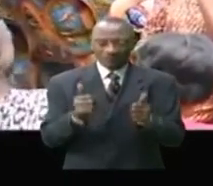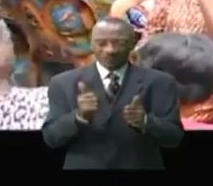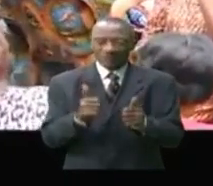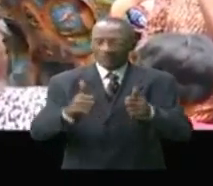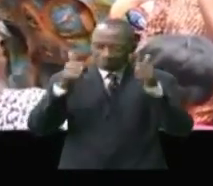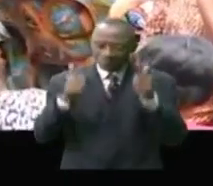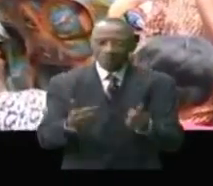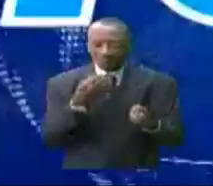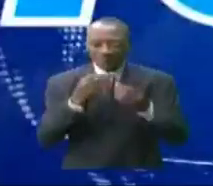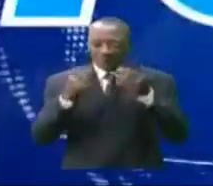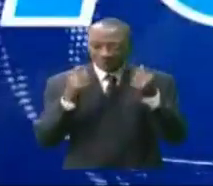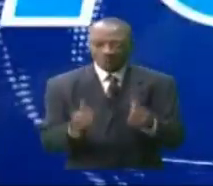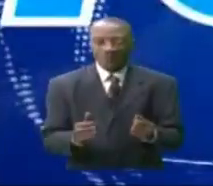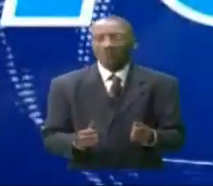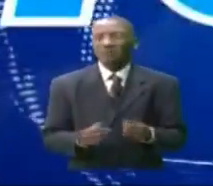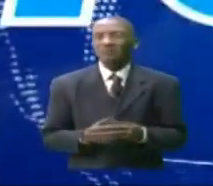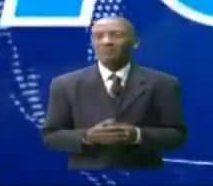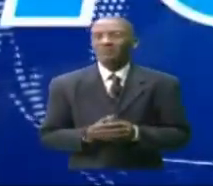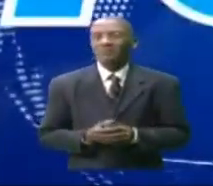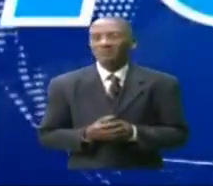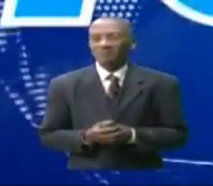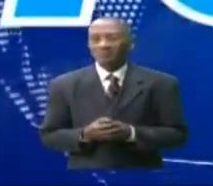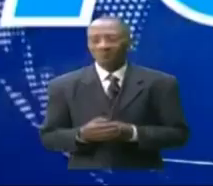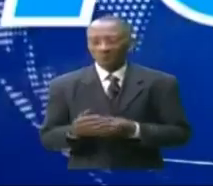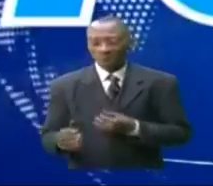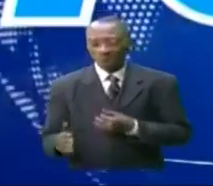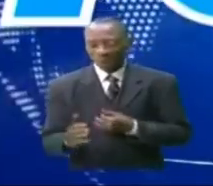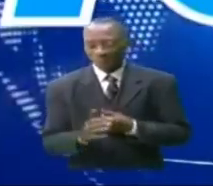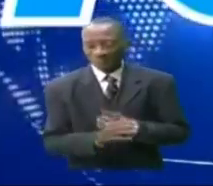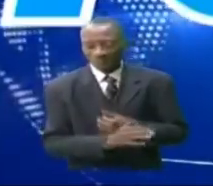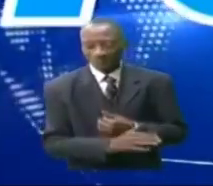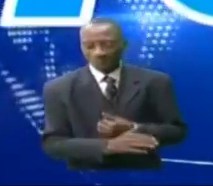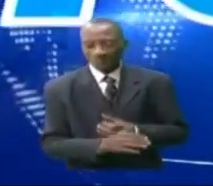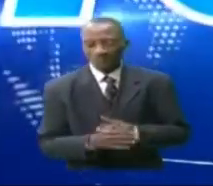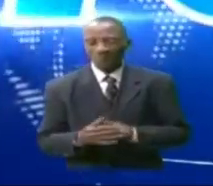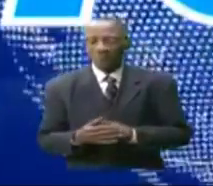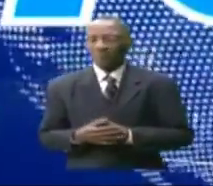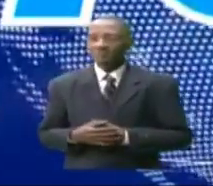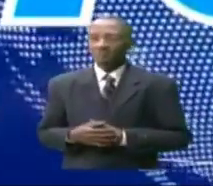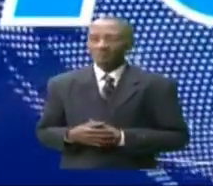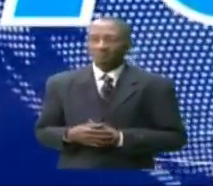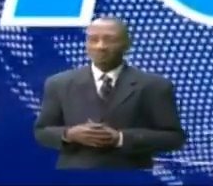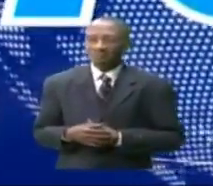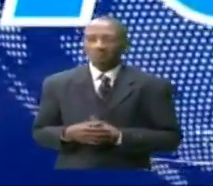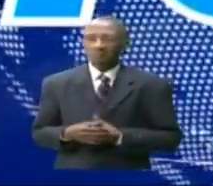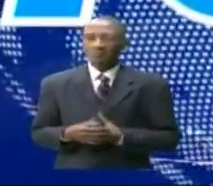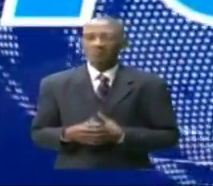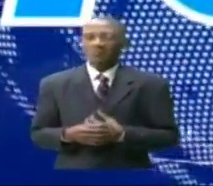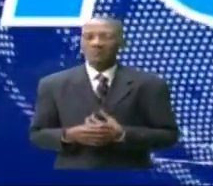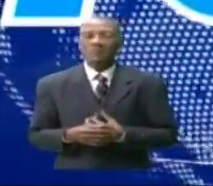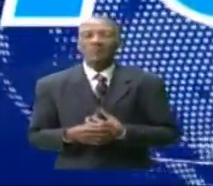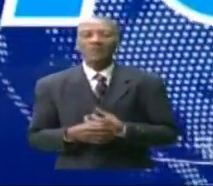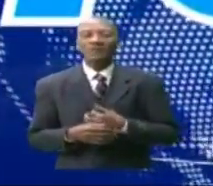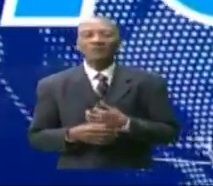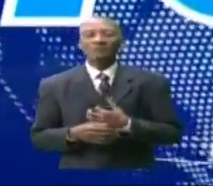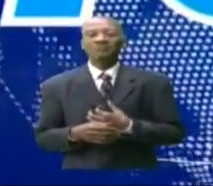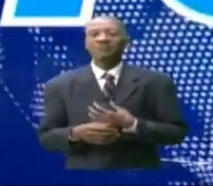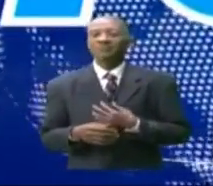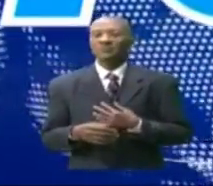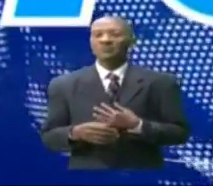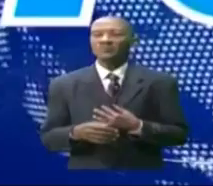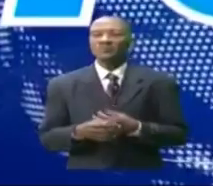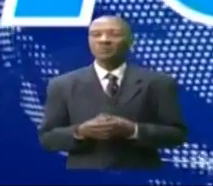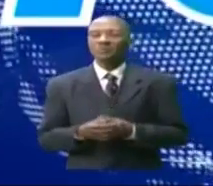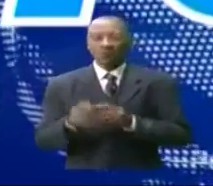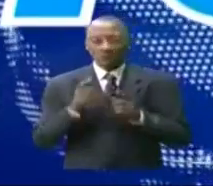leur autonomisation. La Congolaise minière a une nouvelle présidente du conseil d'administration, Lisette